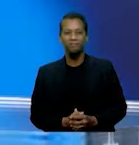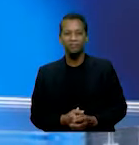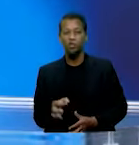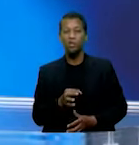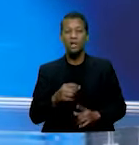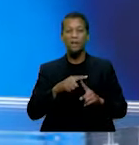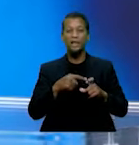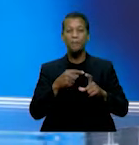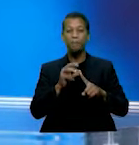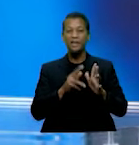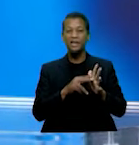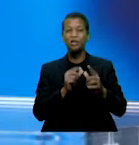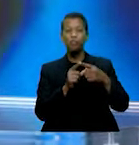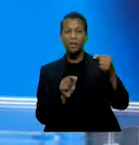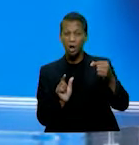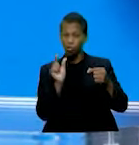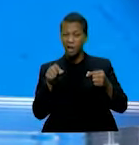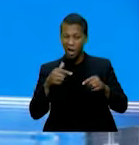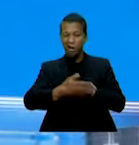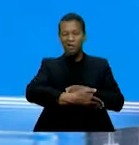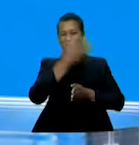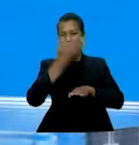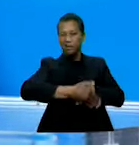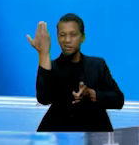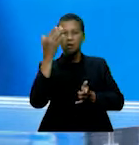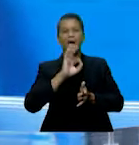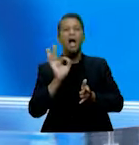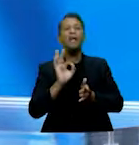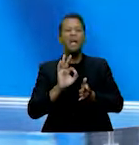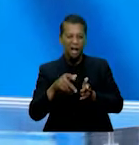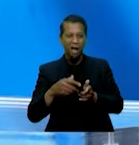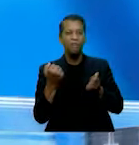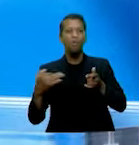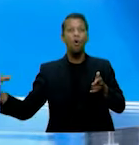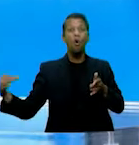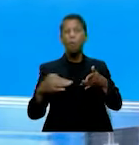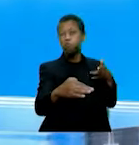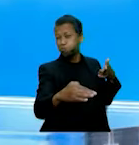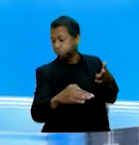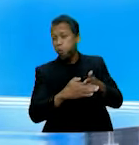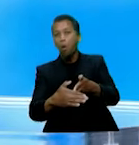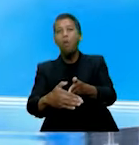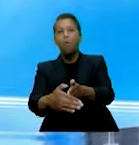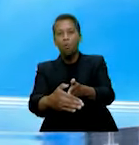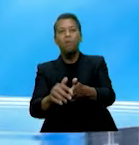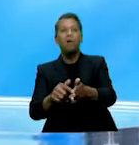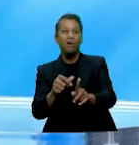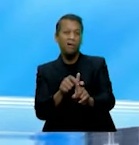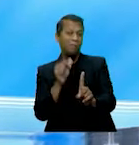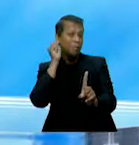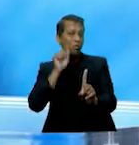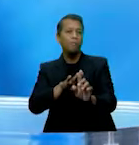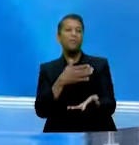Menerobos perlintasan tanpa palang pintu di Kota Tebing Tinggi, Sumatera Utara, minibus ringsek tertabrak kereta. Akibatnya seorang wanita penumpang